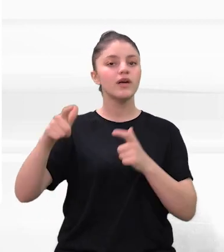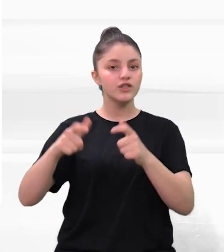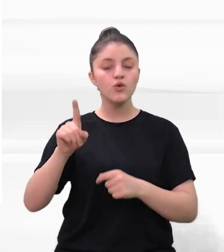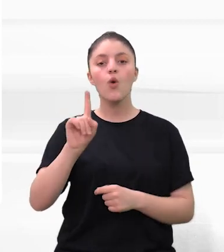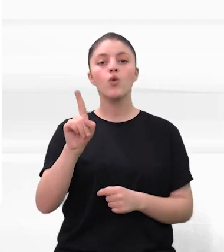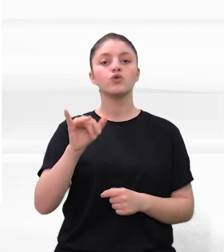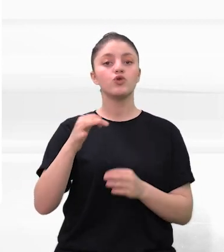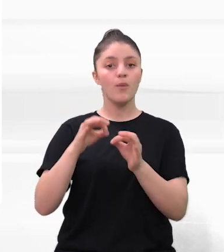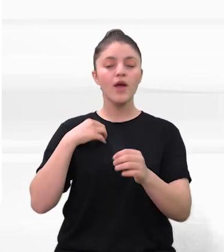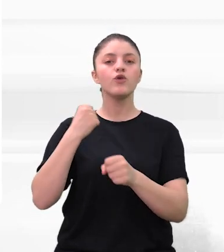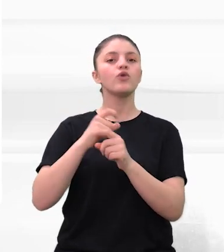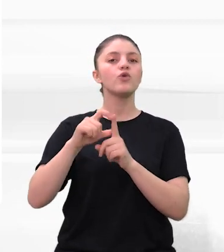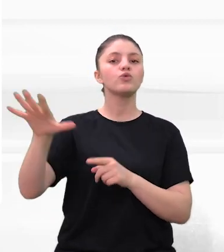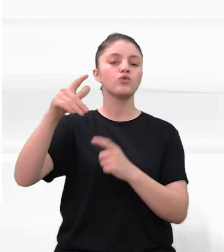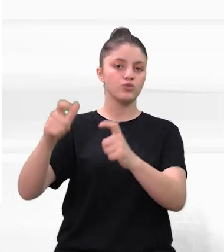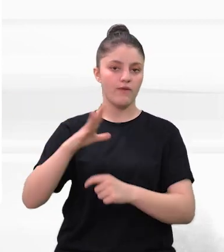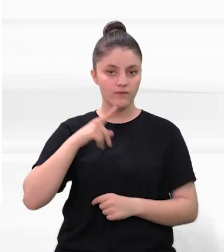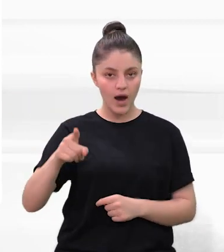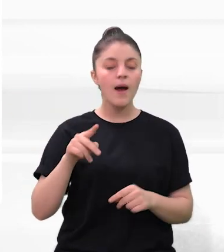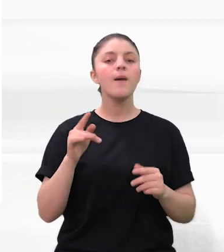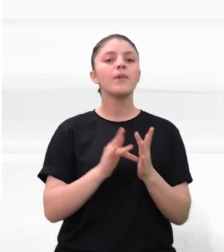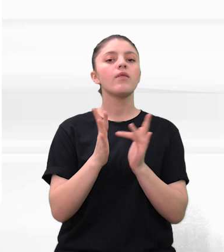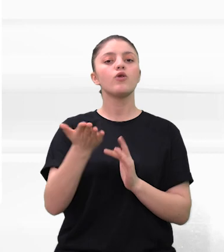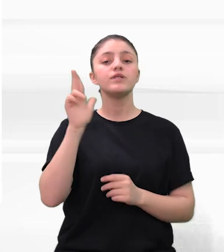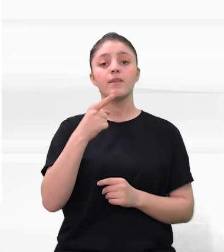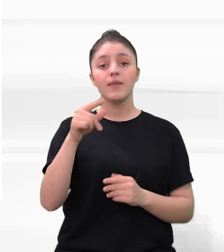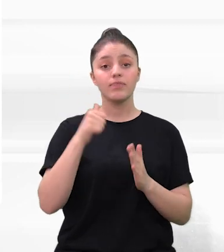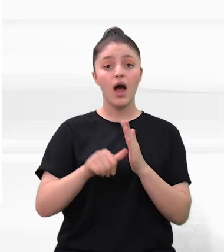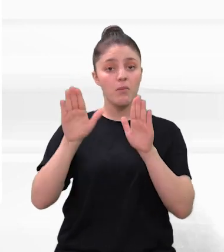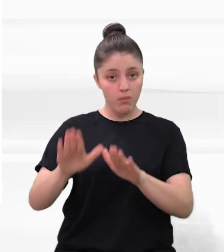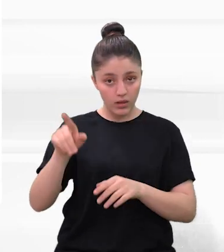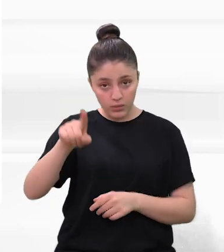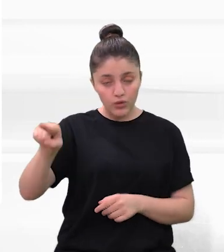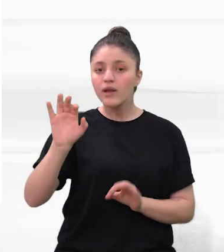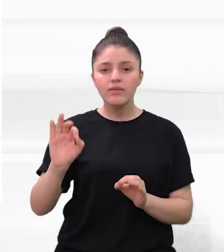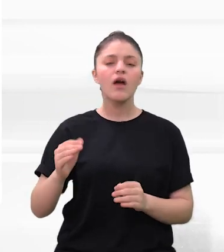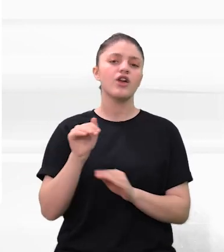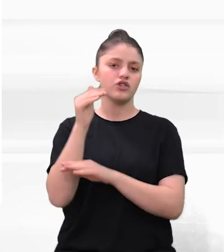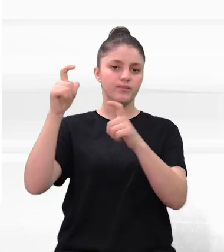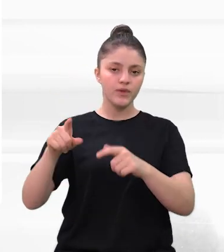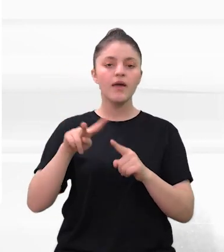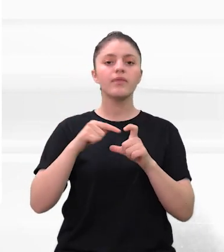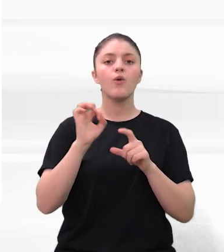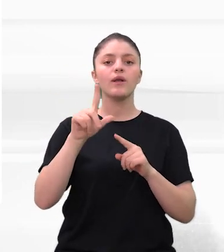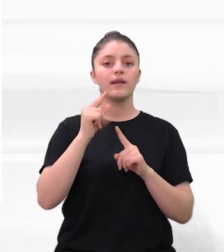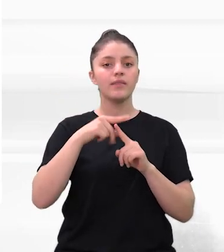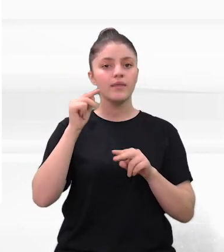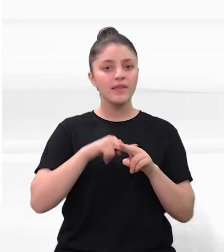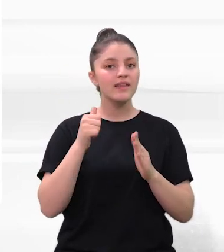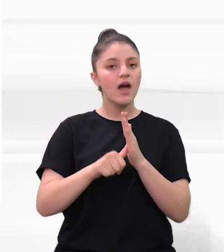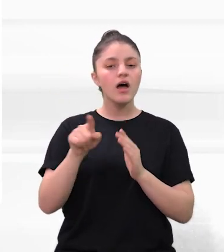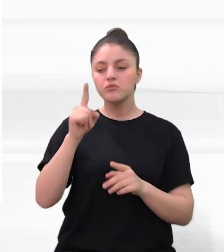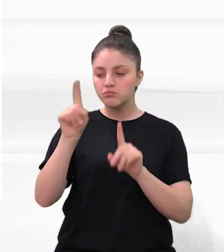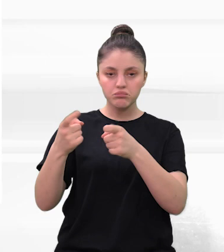Çumra ilçesinin on kilometre meyve olsun da yer almıştır milattan önce 7000 yıllardan kalma bir yerleşim yeridir Neolitik Çağa ait buluntulara